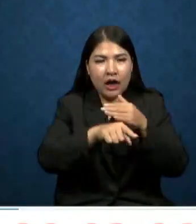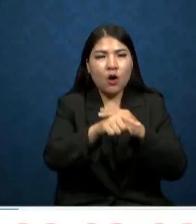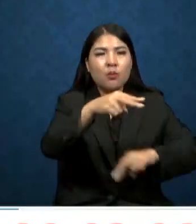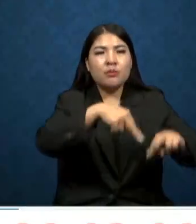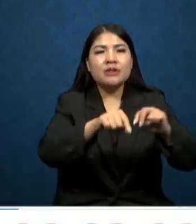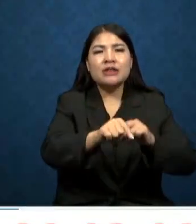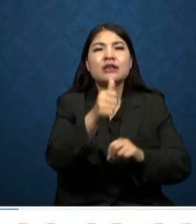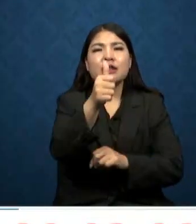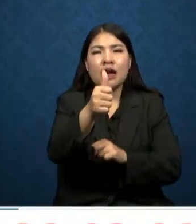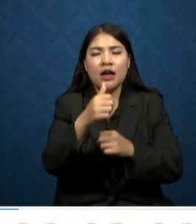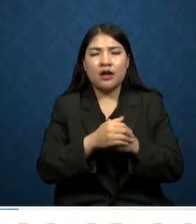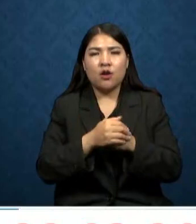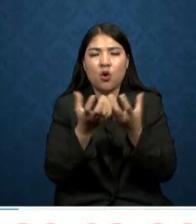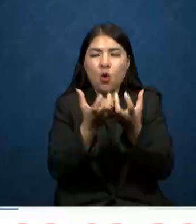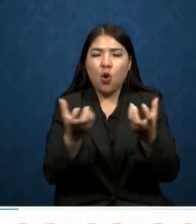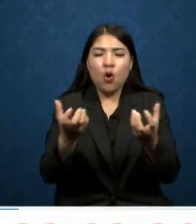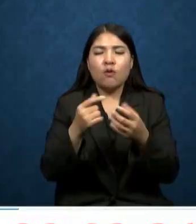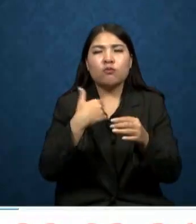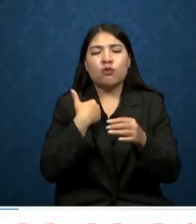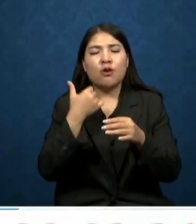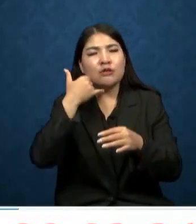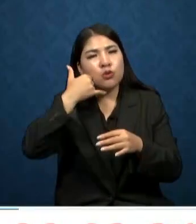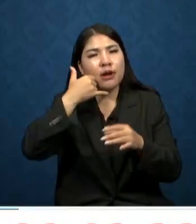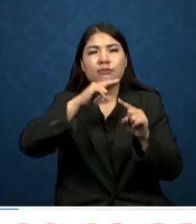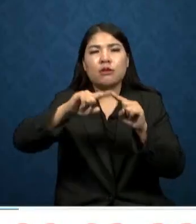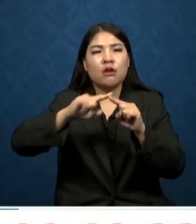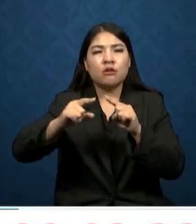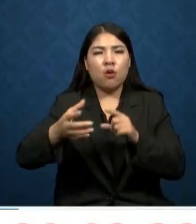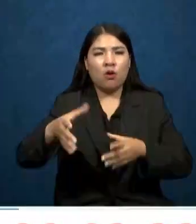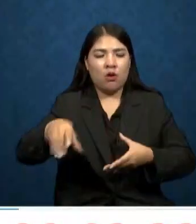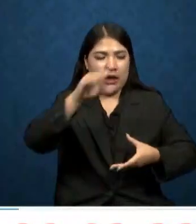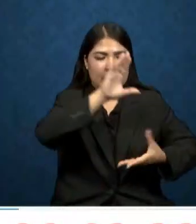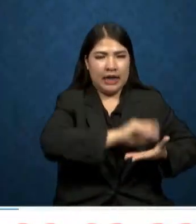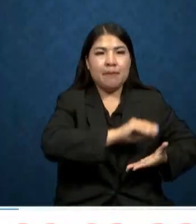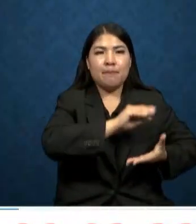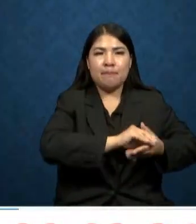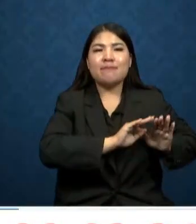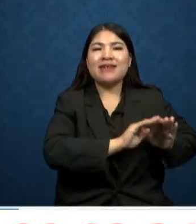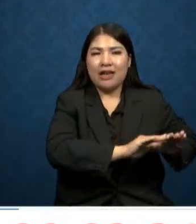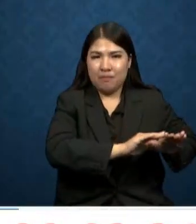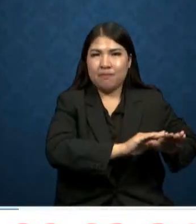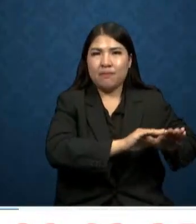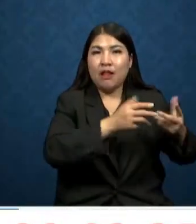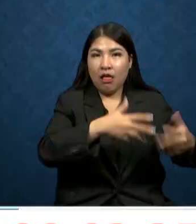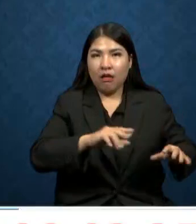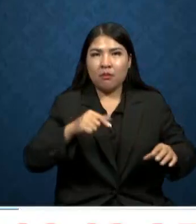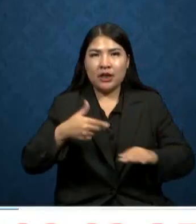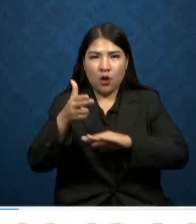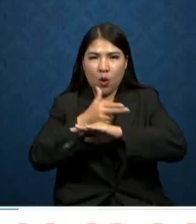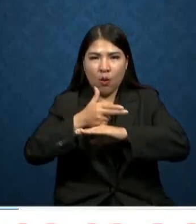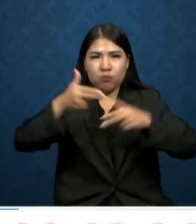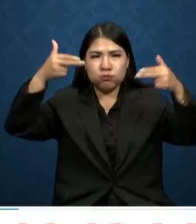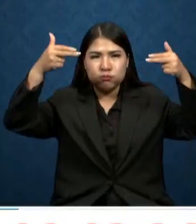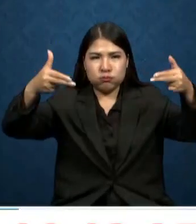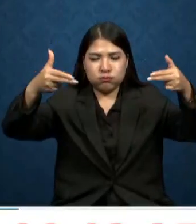อุปกรณ์การสื่อสารก็จะต้องถูกเก็บหมดแล้วก็มีกล้องวงวงจรปิดที่จะดูเจ้าหน้าที่